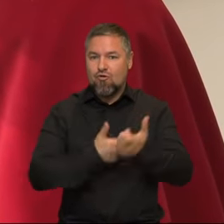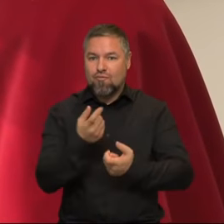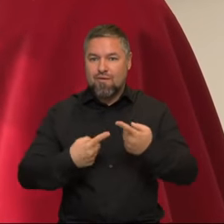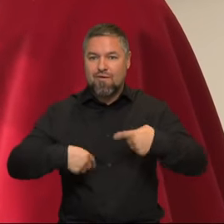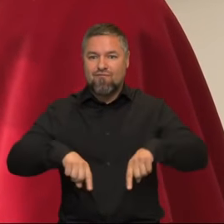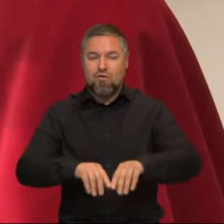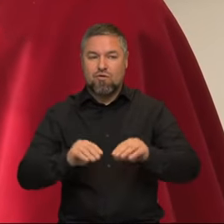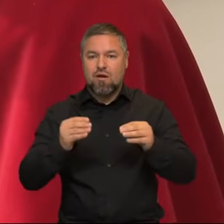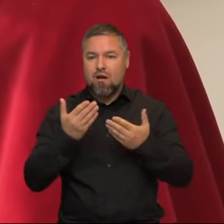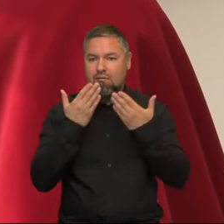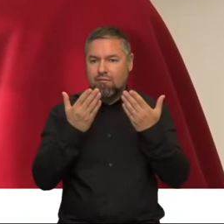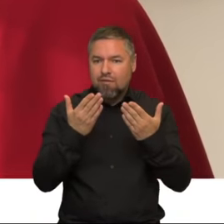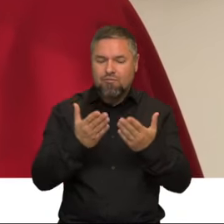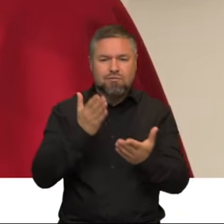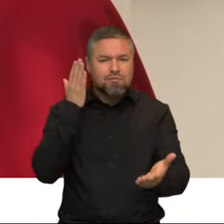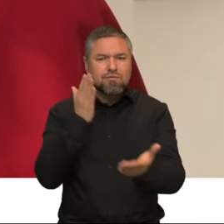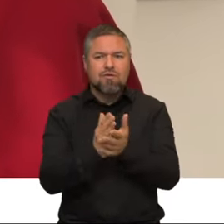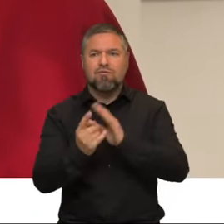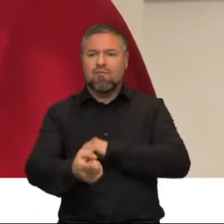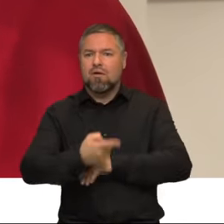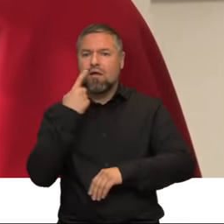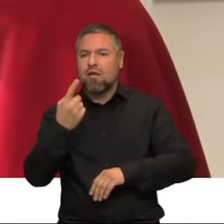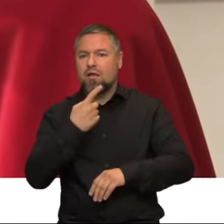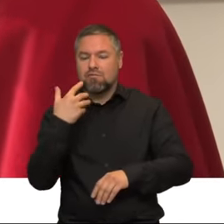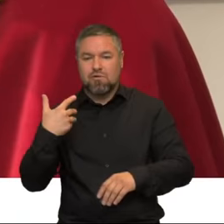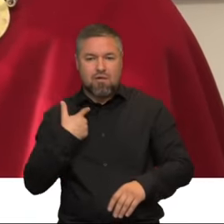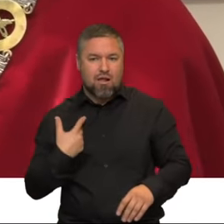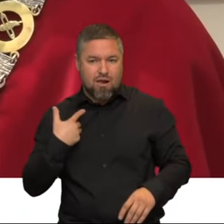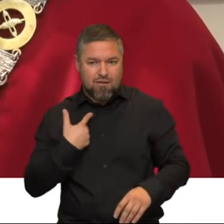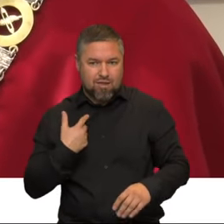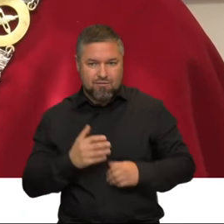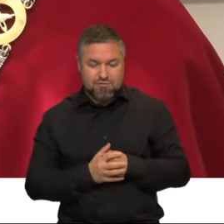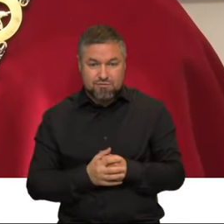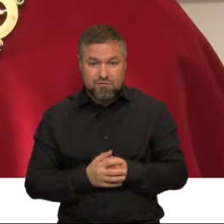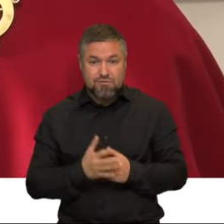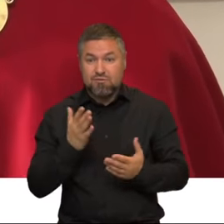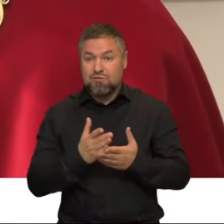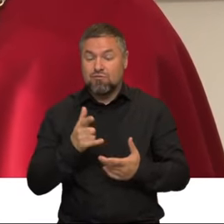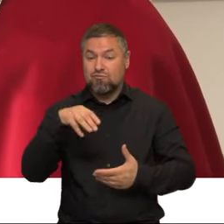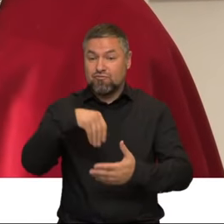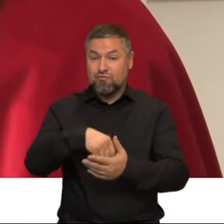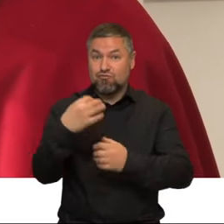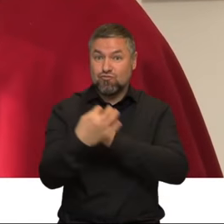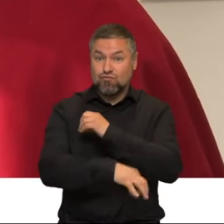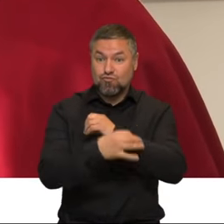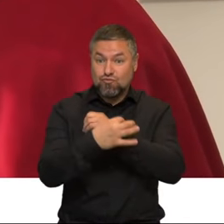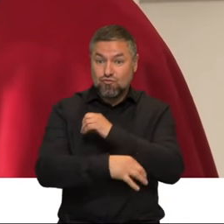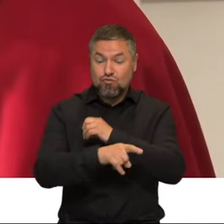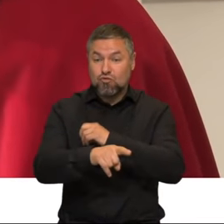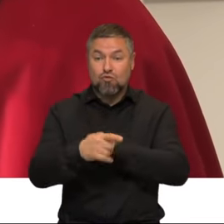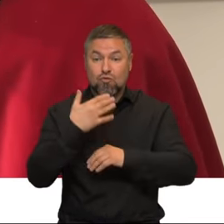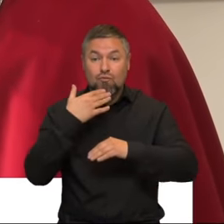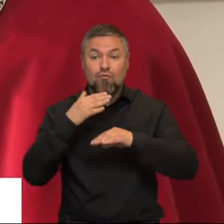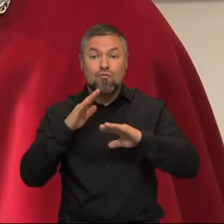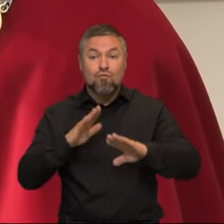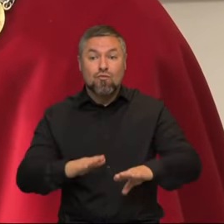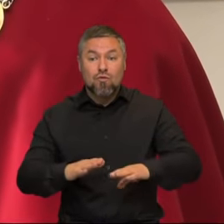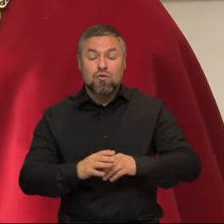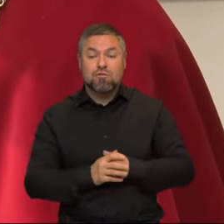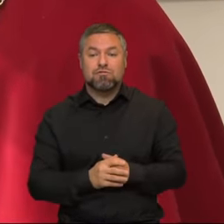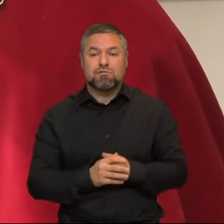realizuje proces kształcenia wyłącznie w języku angielskim i studiowanie w której pozwala